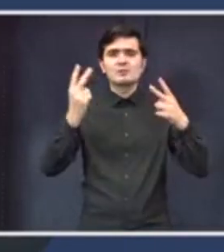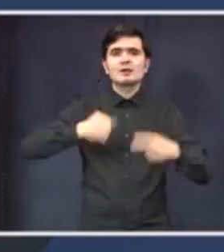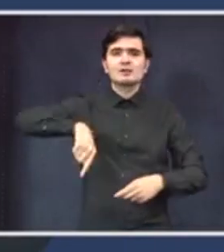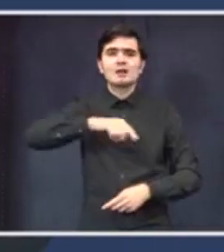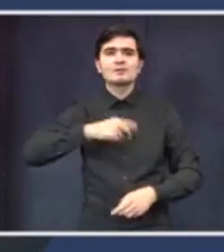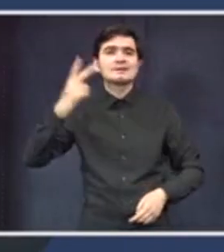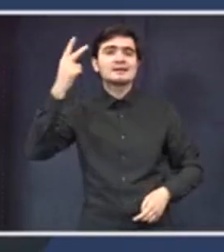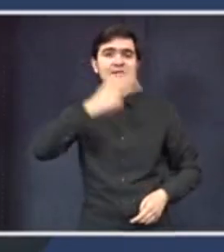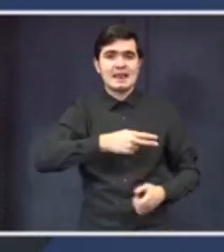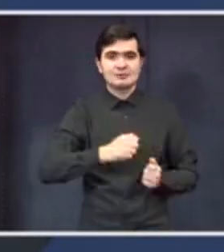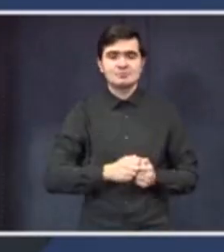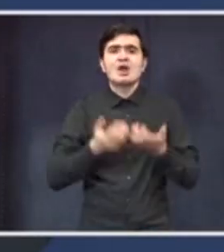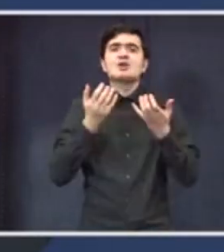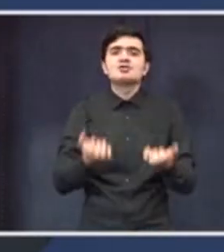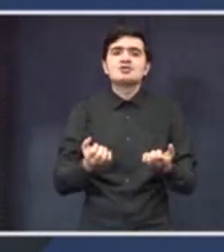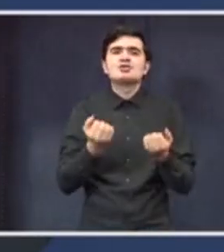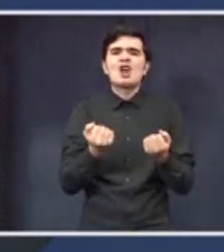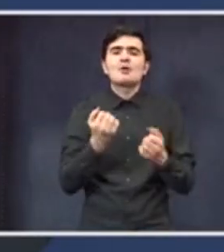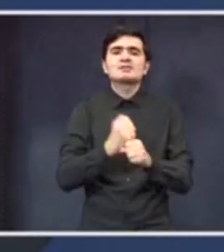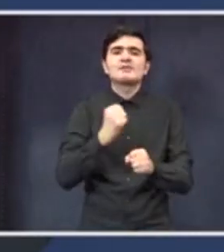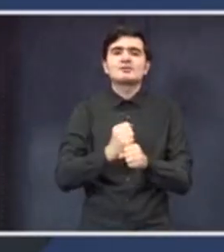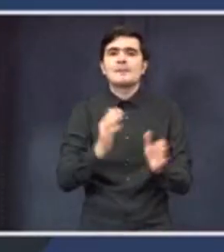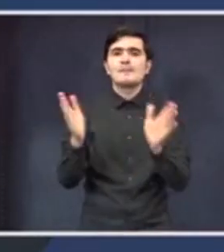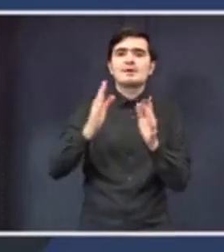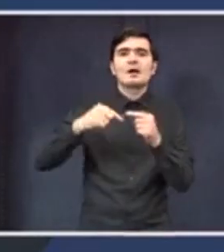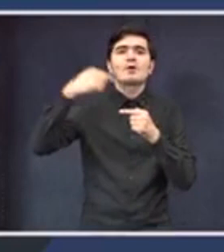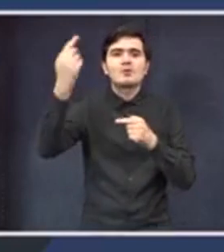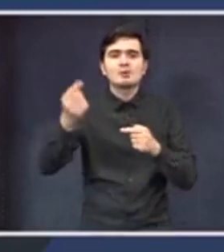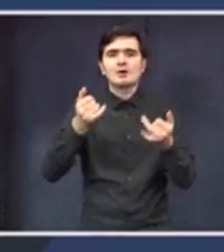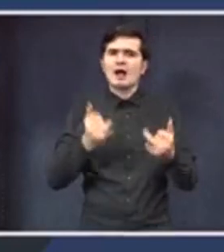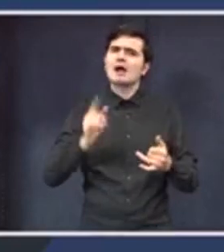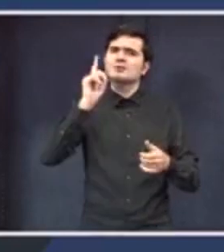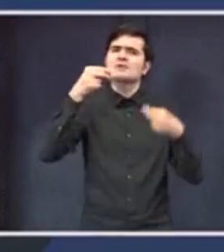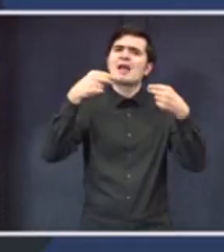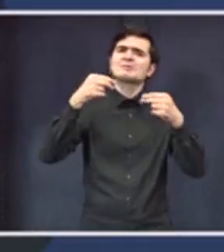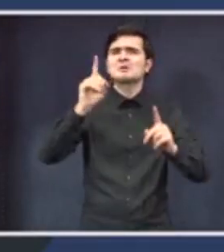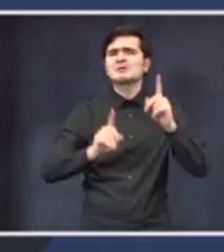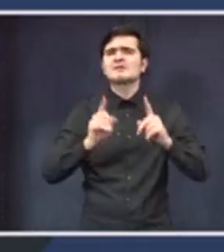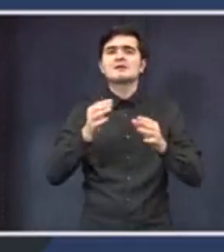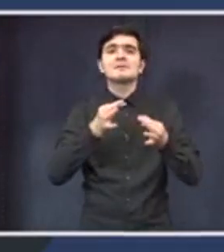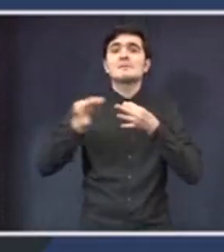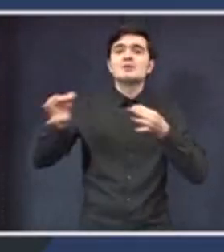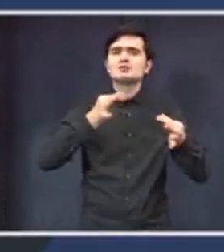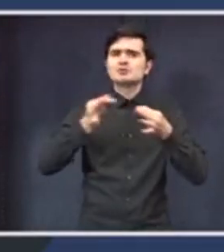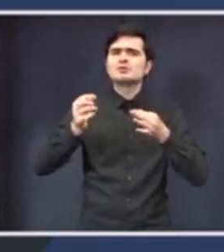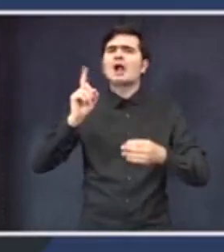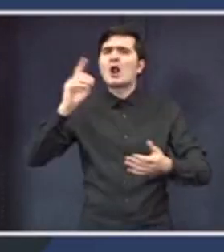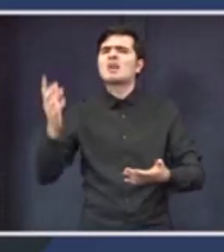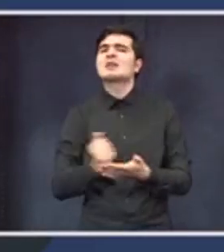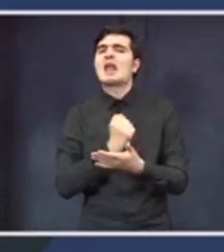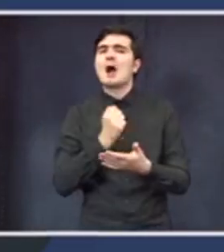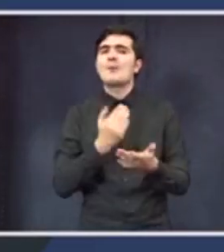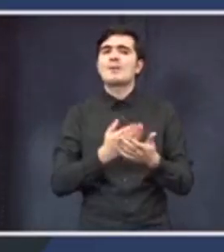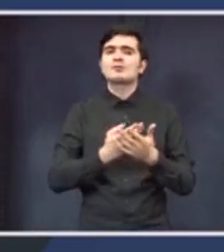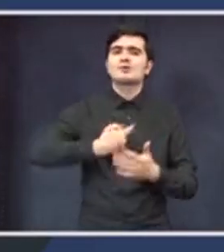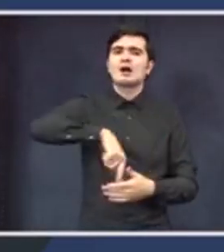înțelegem ce avem de gând să facem în perioada următoare. Și astăzi am să vă explic câteva dintre măsurile pe care le voi lua pentru a ne